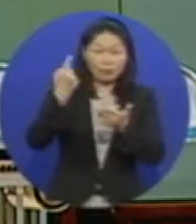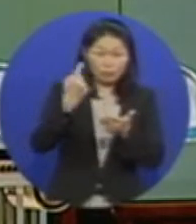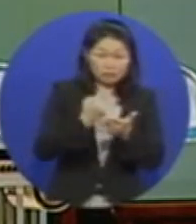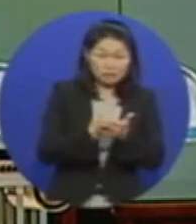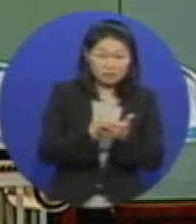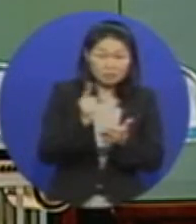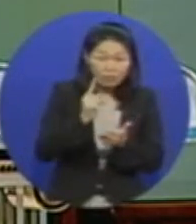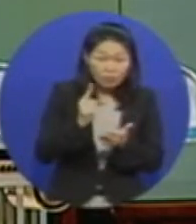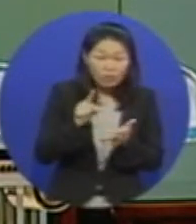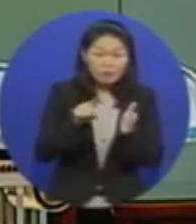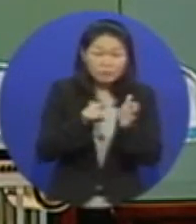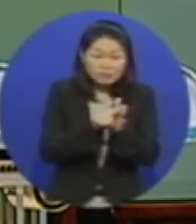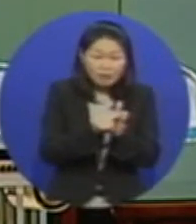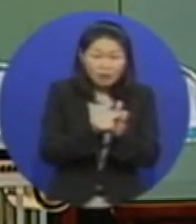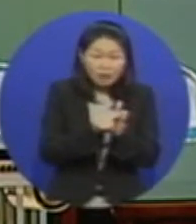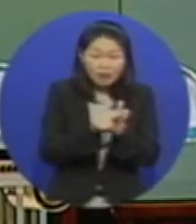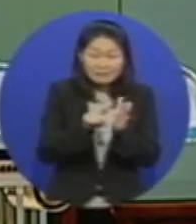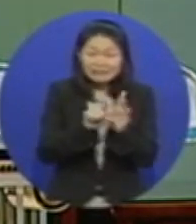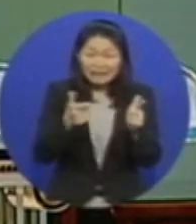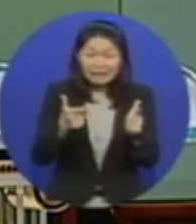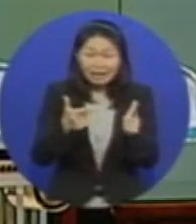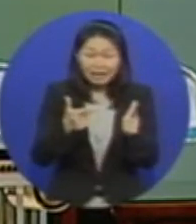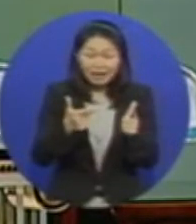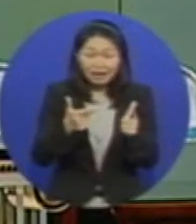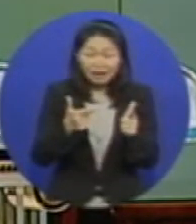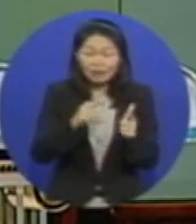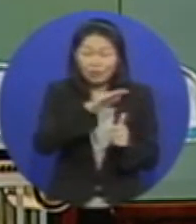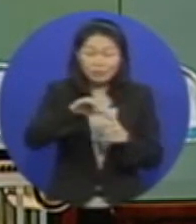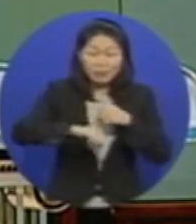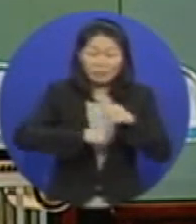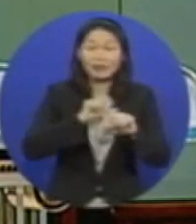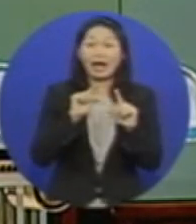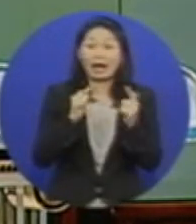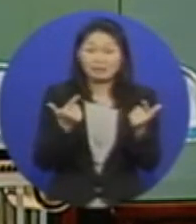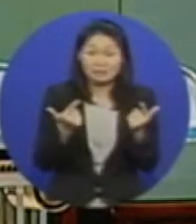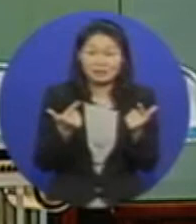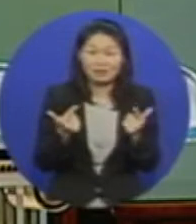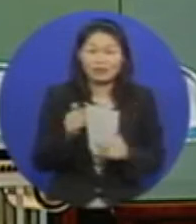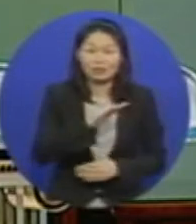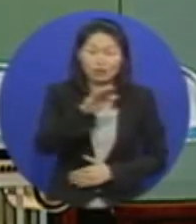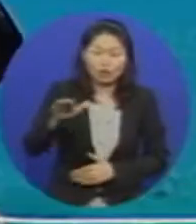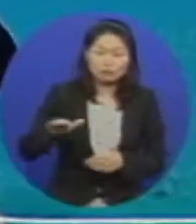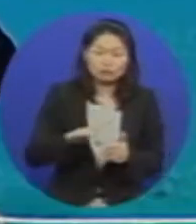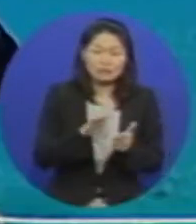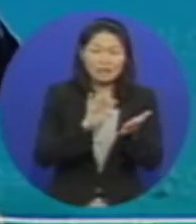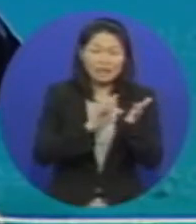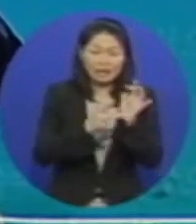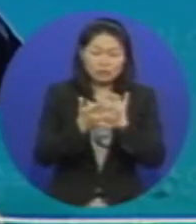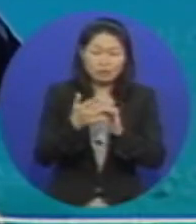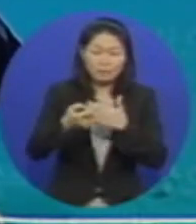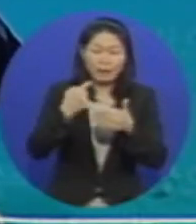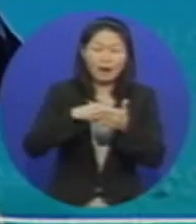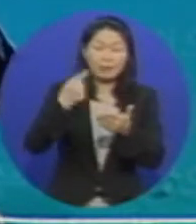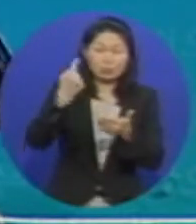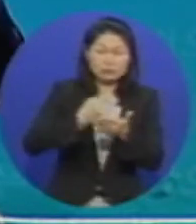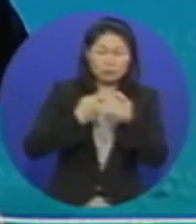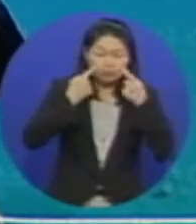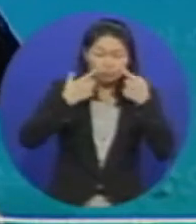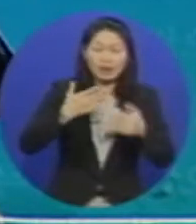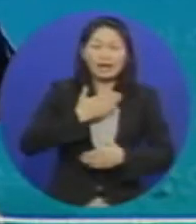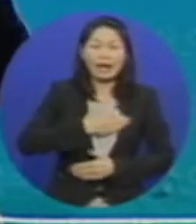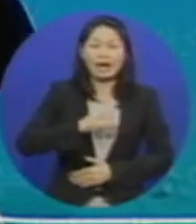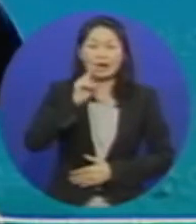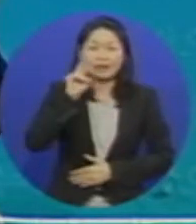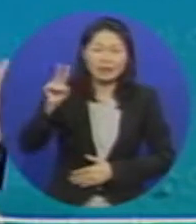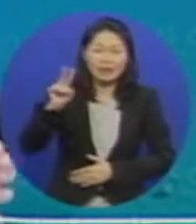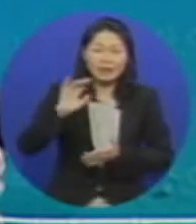되다고 안 믿어도 되는 게 아닙니다 여러분이 예수님 여러분 마음에 오신 것을 분명하게 아셔야 비로소